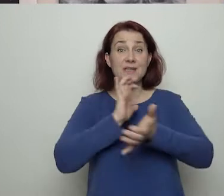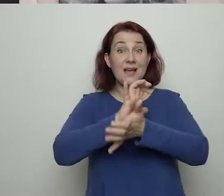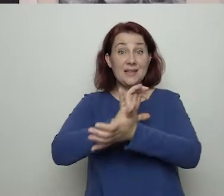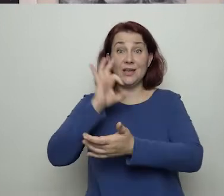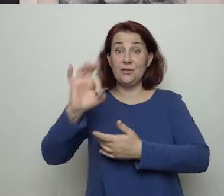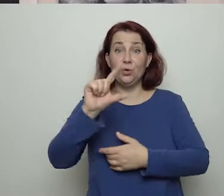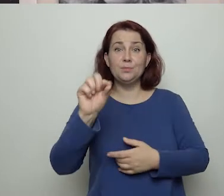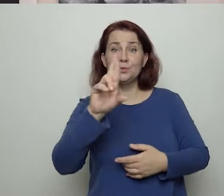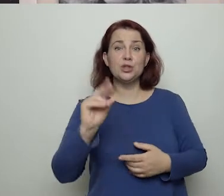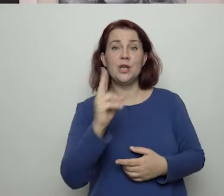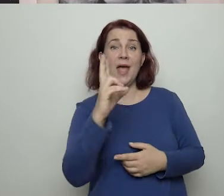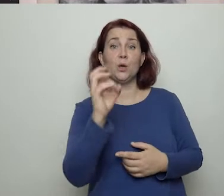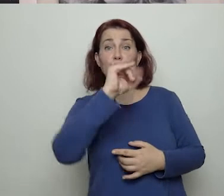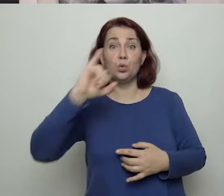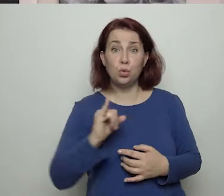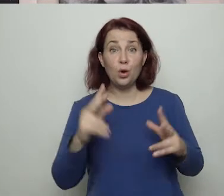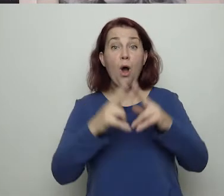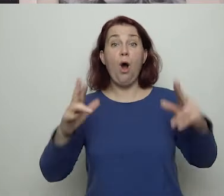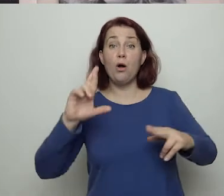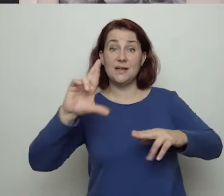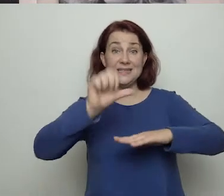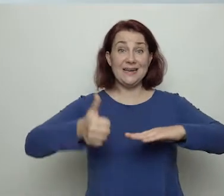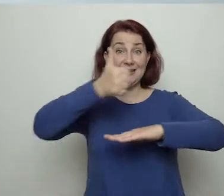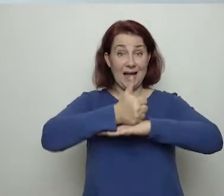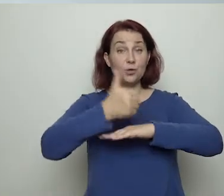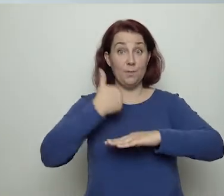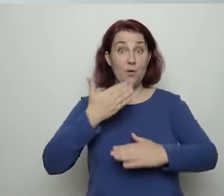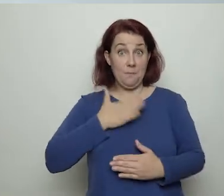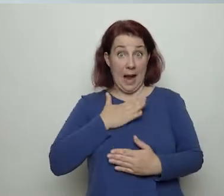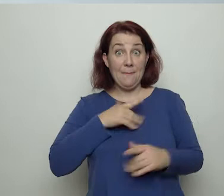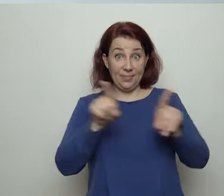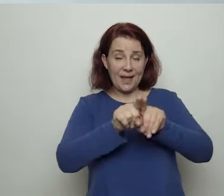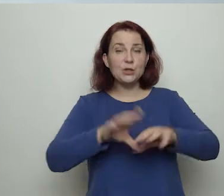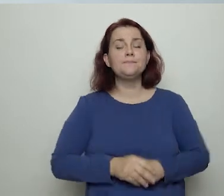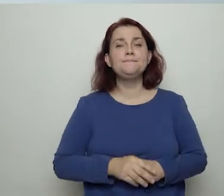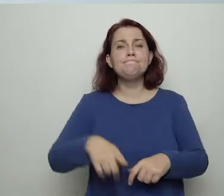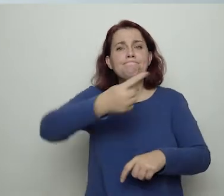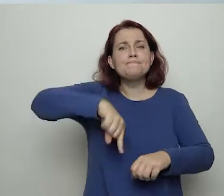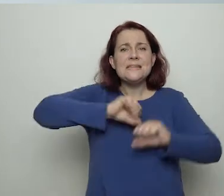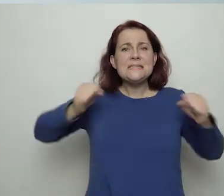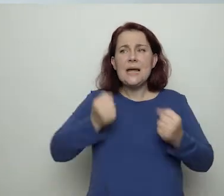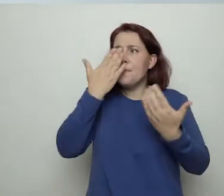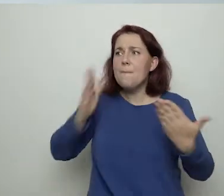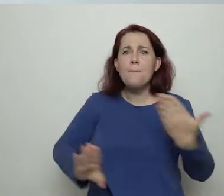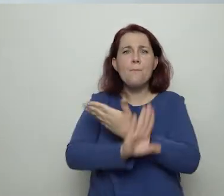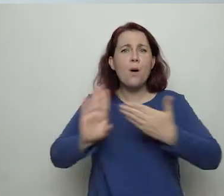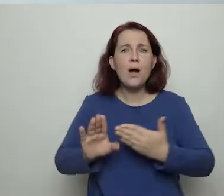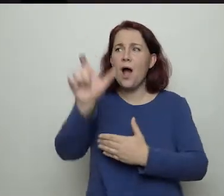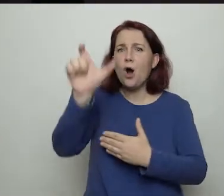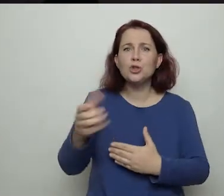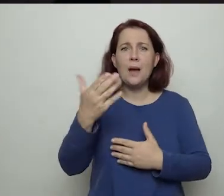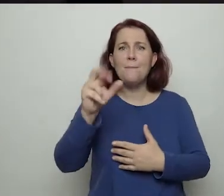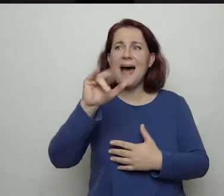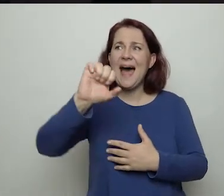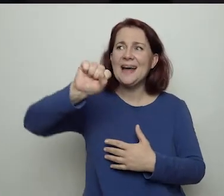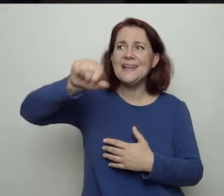przekroje z okresu jego redakcji i staramy się przedstawić Mariana jako człowieka który